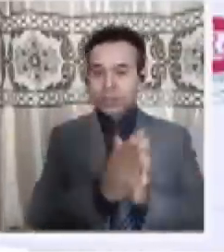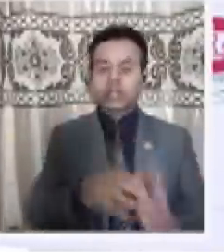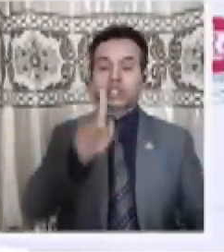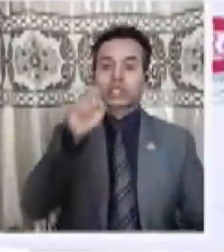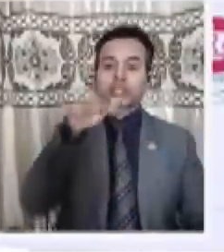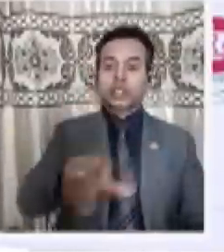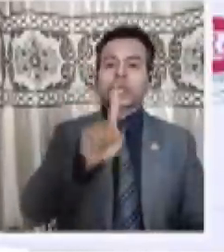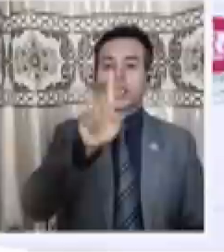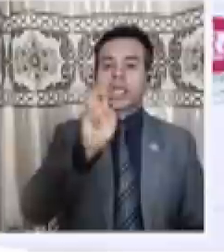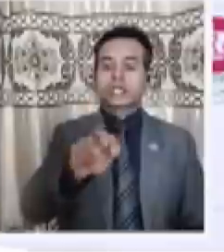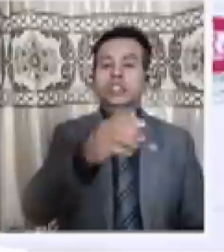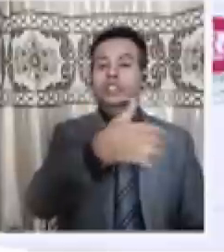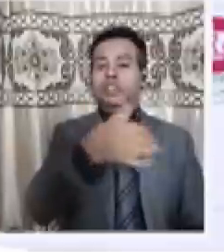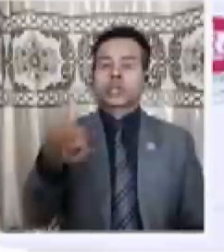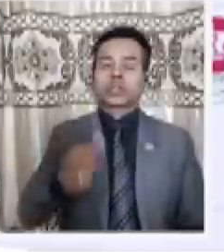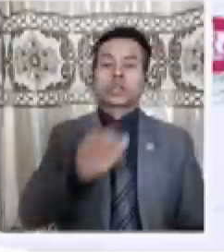10,01,655 জন।